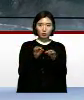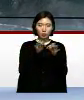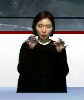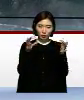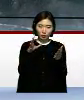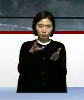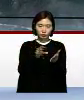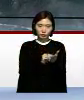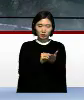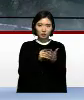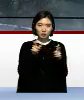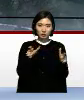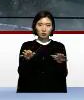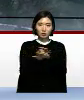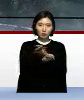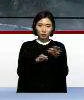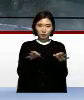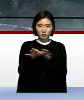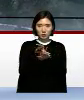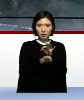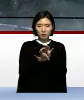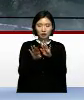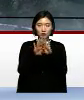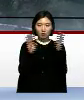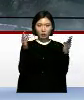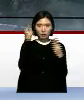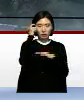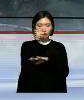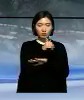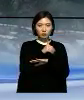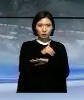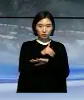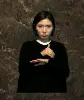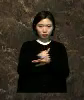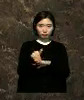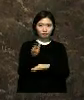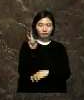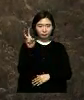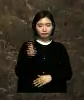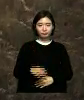사업은 물론 지역 경제에 숨통이 트일 전망입니다. 이상범 기자입니다.